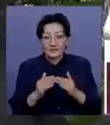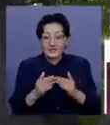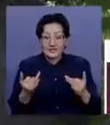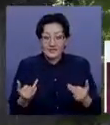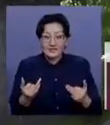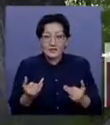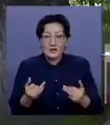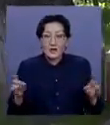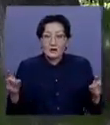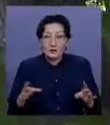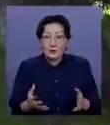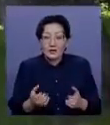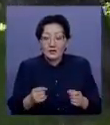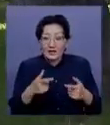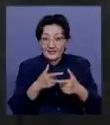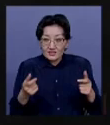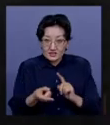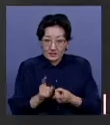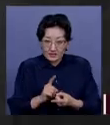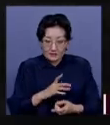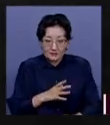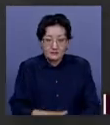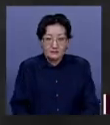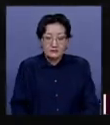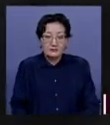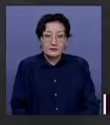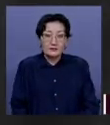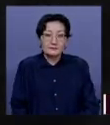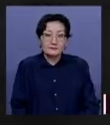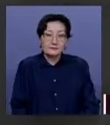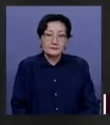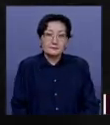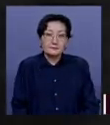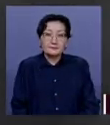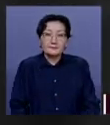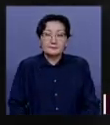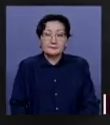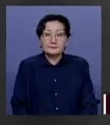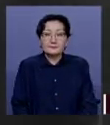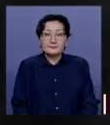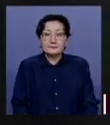қазір мейман қабылдайтын қонақ үйге айналған. Наз Кенеркін, Ескендір Тоғысбаев, Алматы телеарнасы.